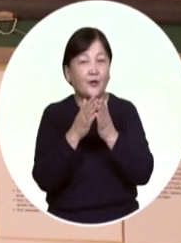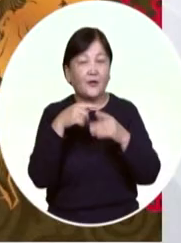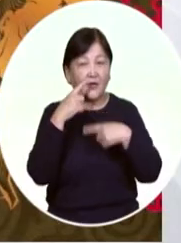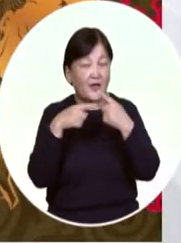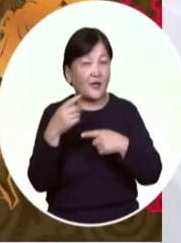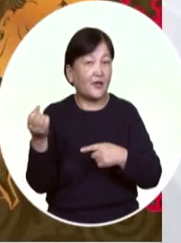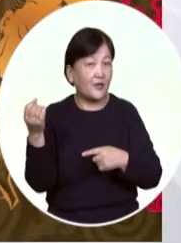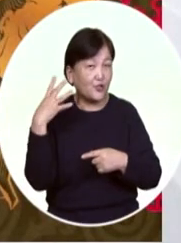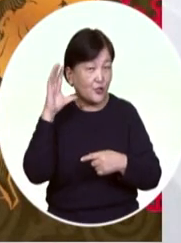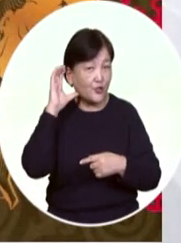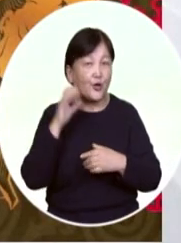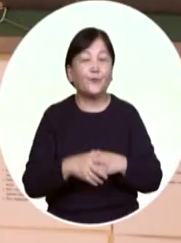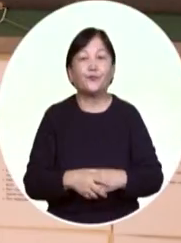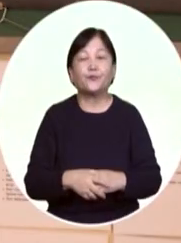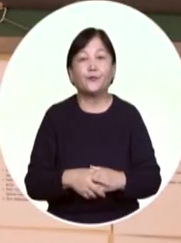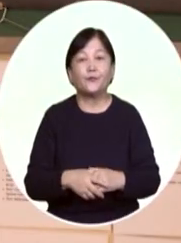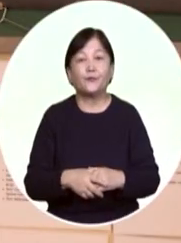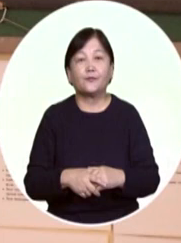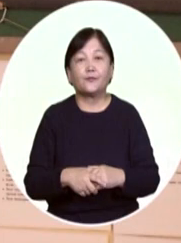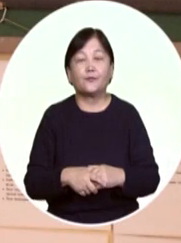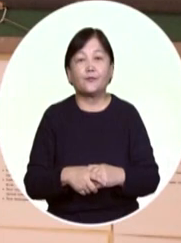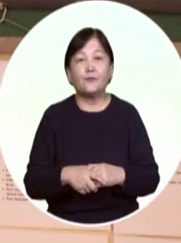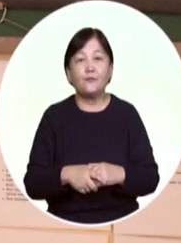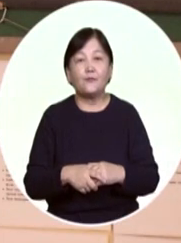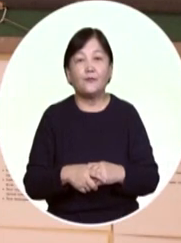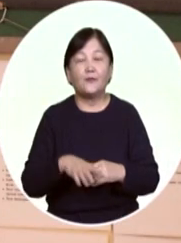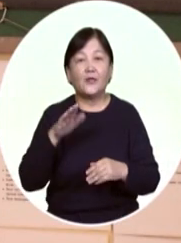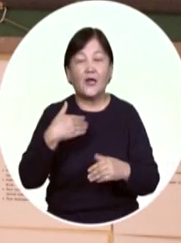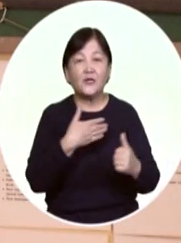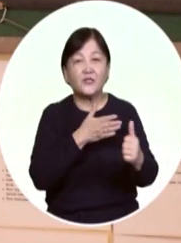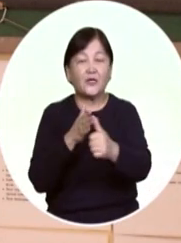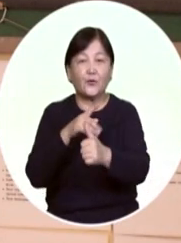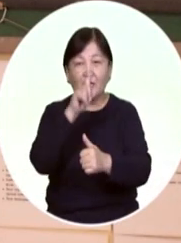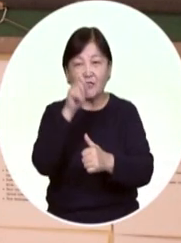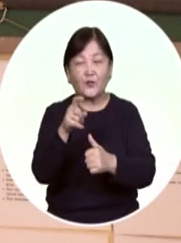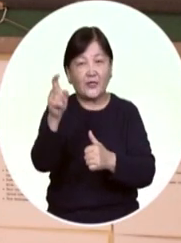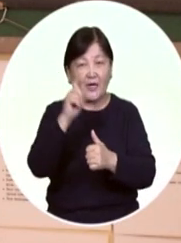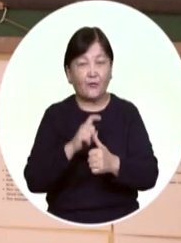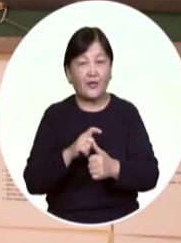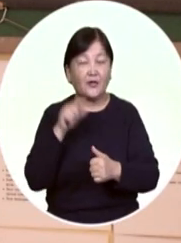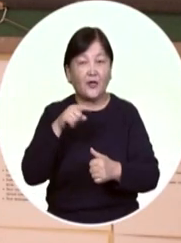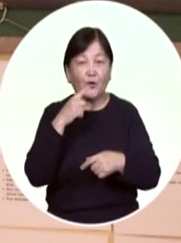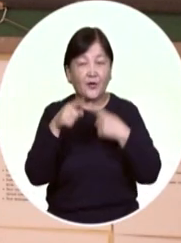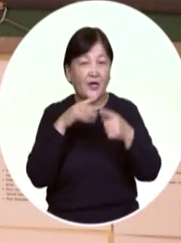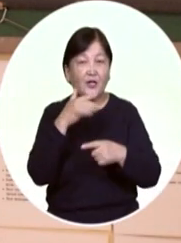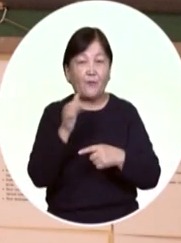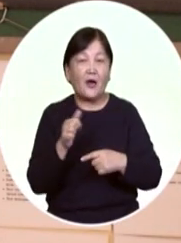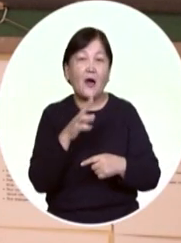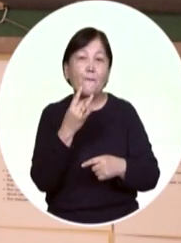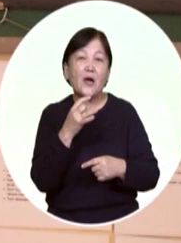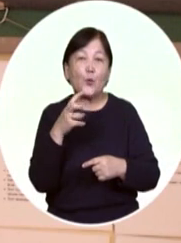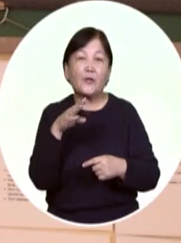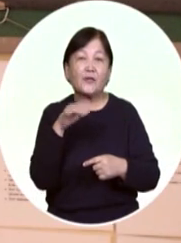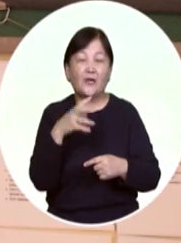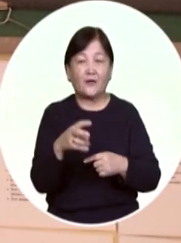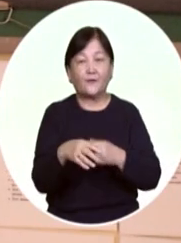сонсаатгая. Тэгвэл дараах чиглүүлэх асуултанд хариулаад энэ ярианд гарсан баруунтан зүүнтэн гэж хэм